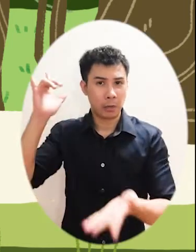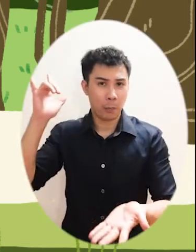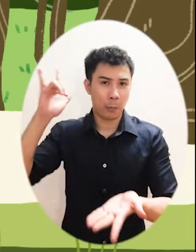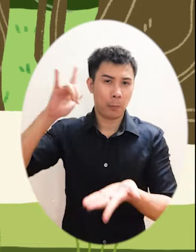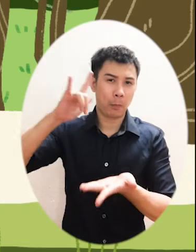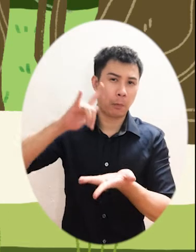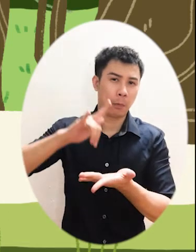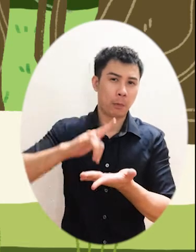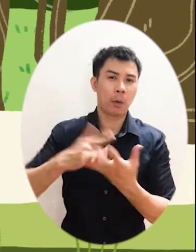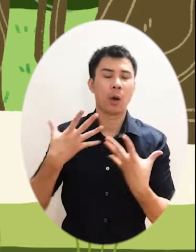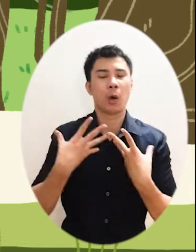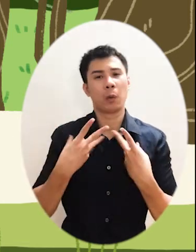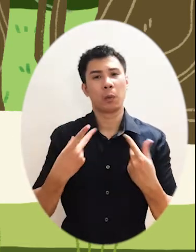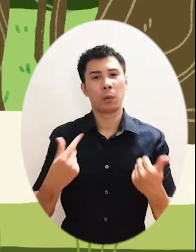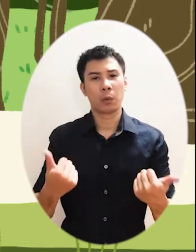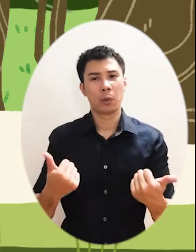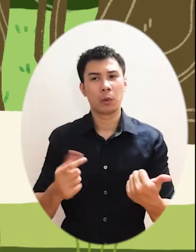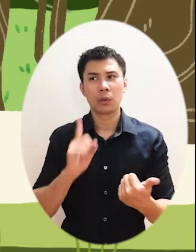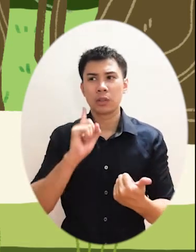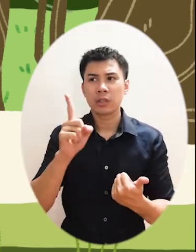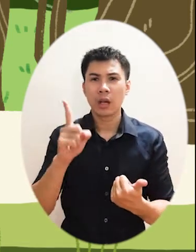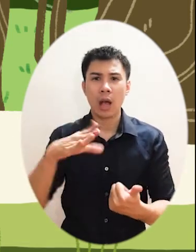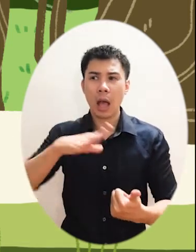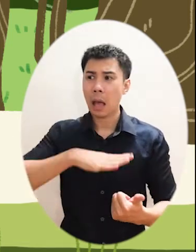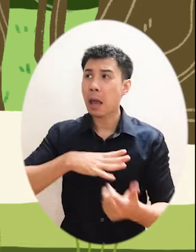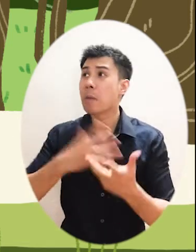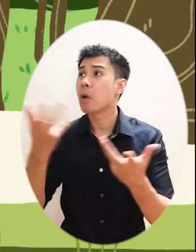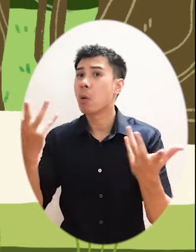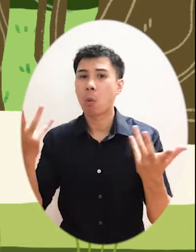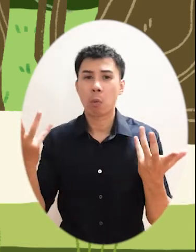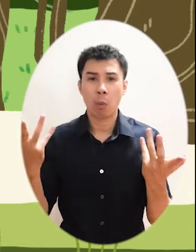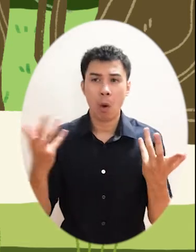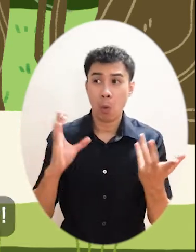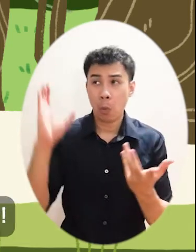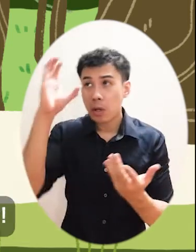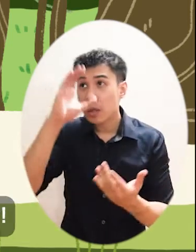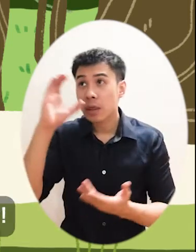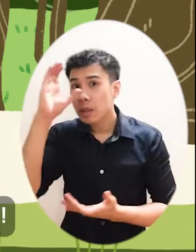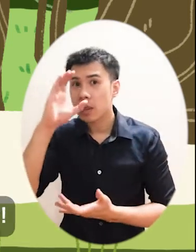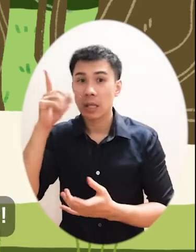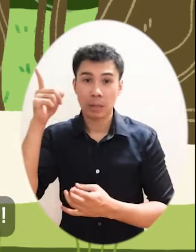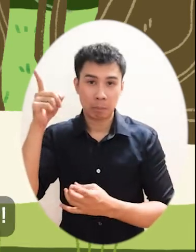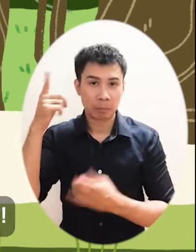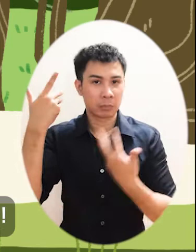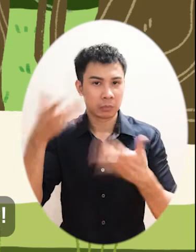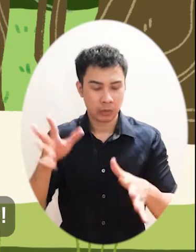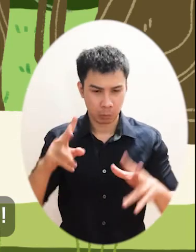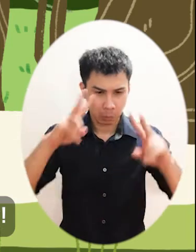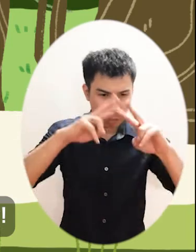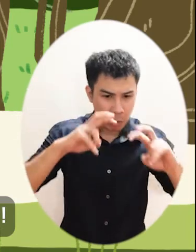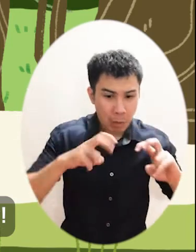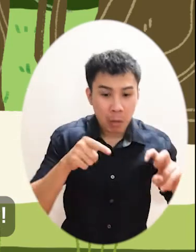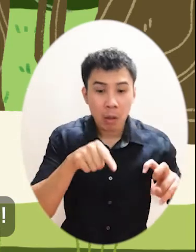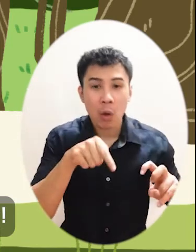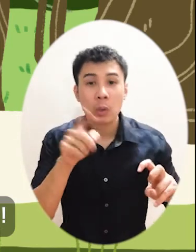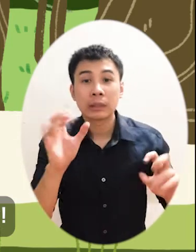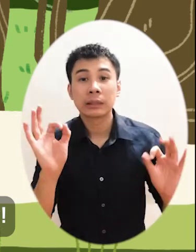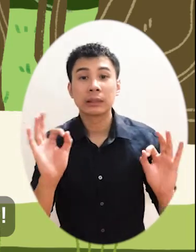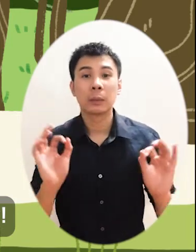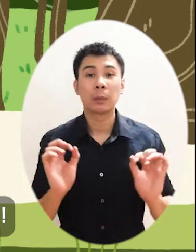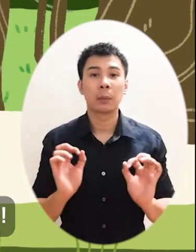Cánh để nghỉ ngơi thôi, mà cũng không thấy team em bay đi đâu mất rồi. Vừa đi tìm team em, vừa đi khám phá thôi